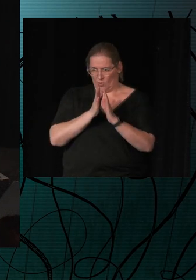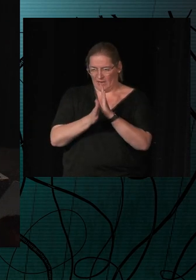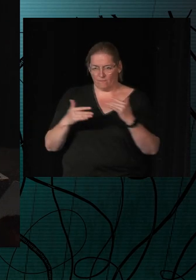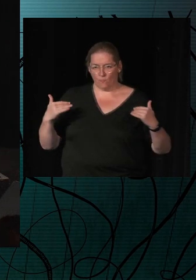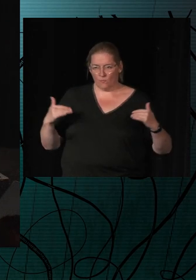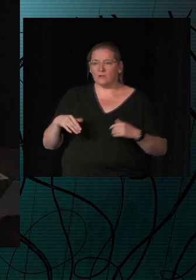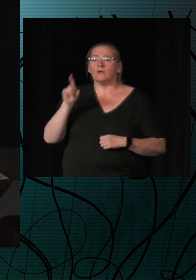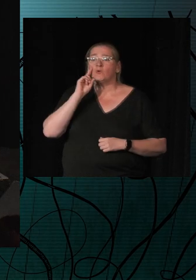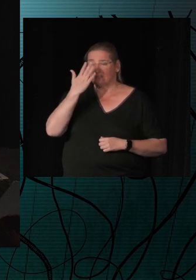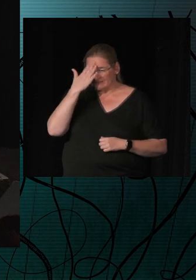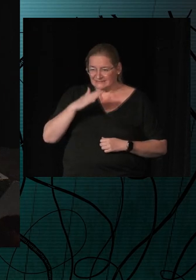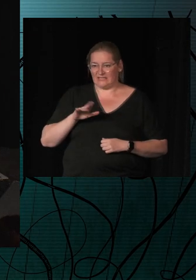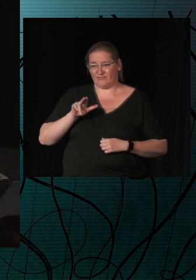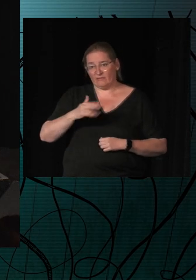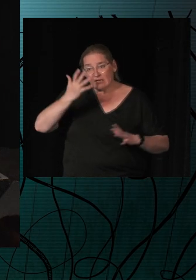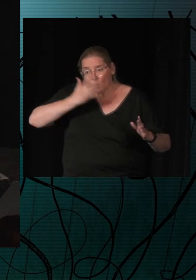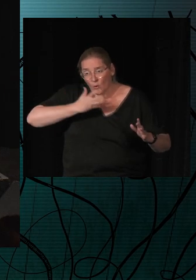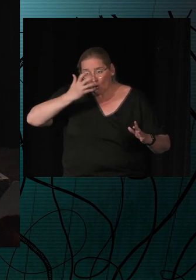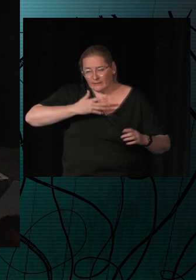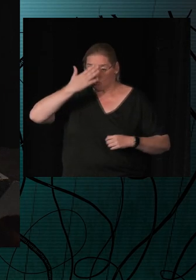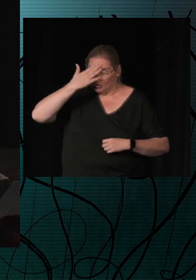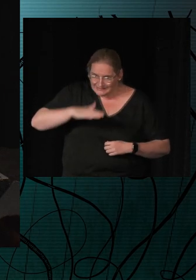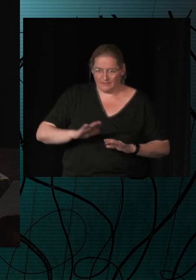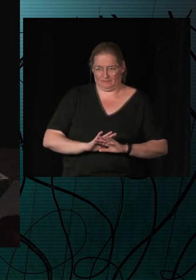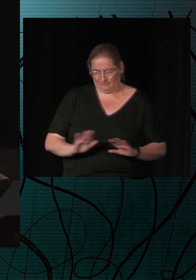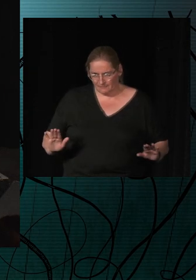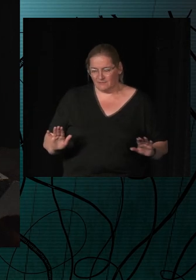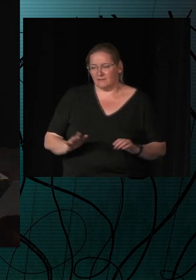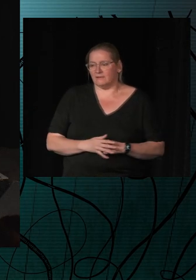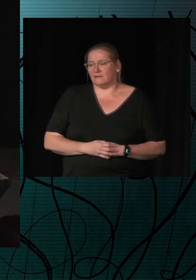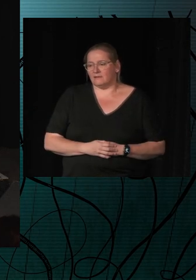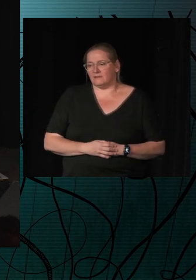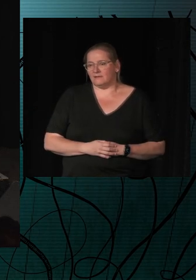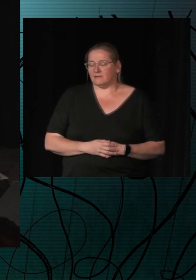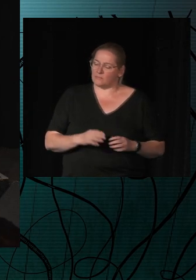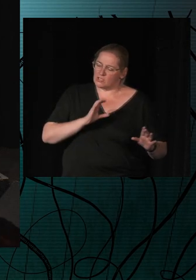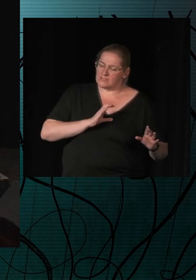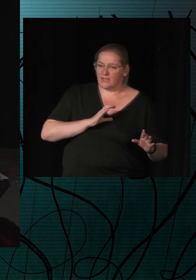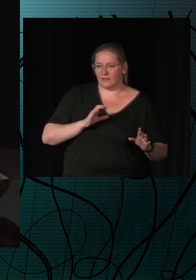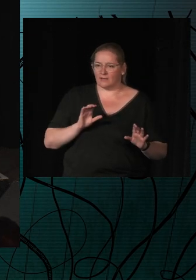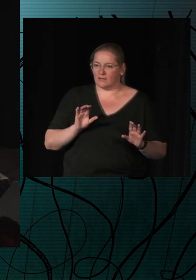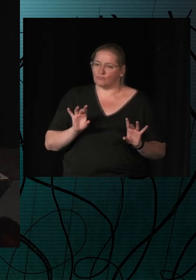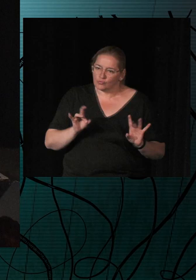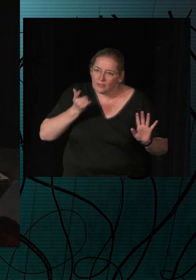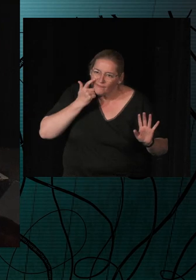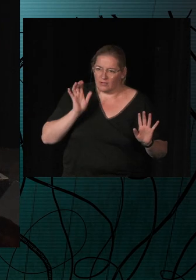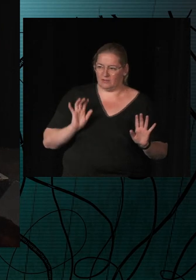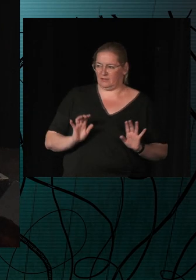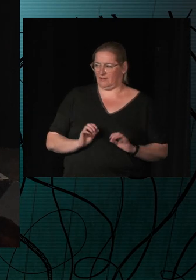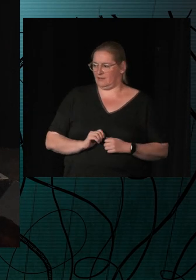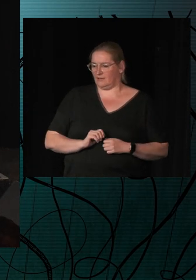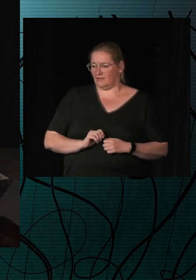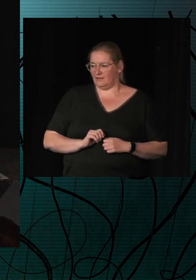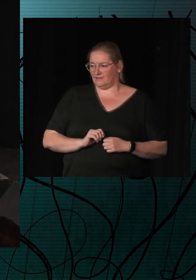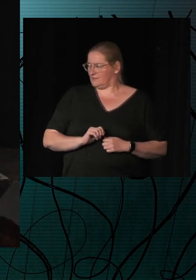parce que je sais que ça va être horrible en plus voilà non faut pas euh j'esserai quand même peut-être éventuellement on sait pas mais euh faut quelqu'un pour